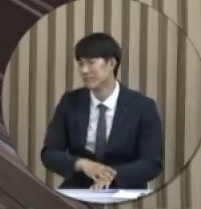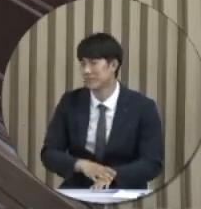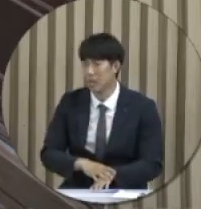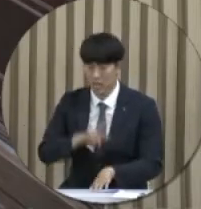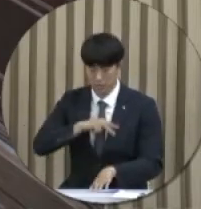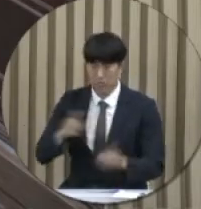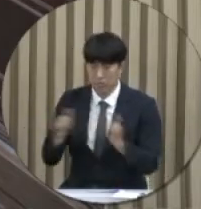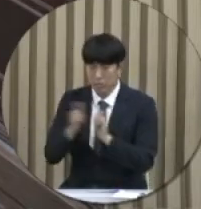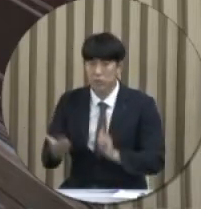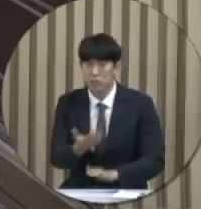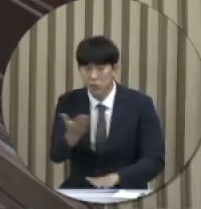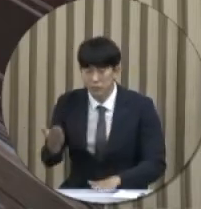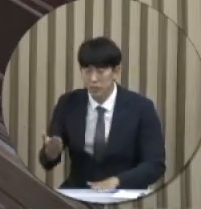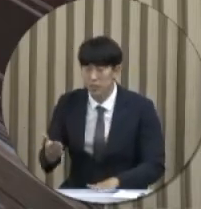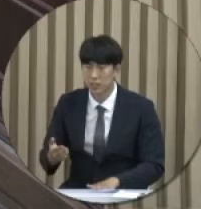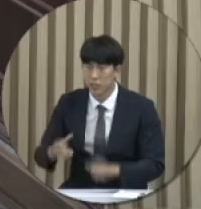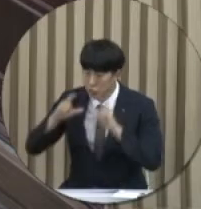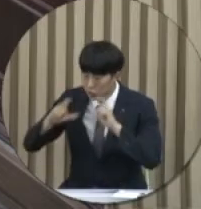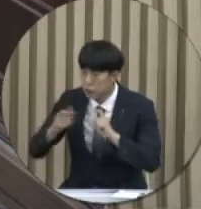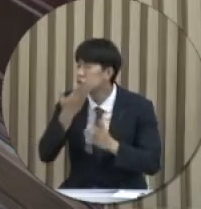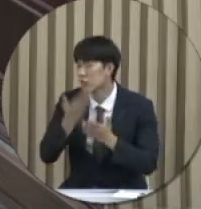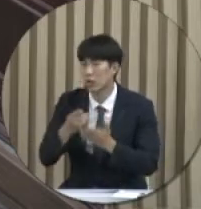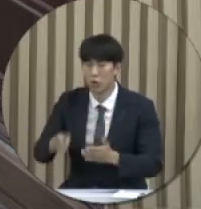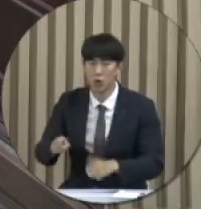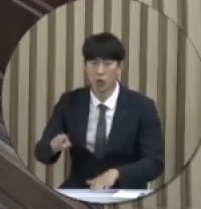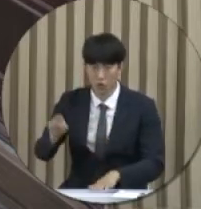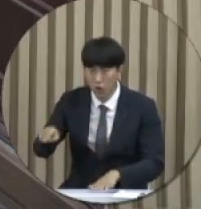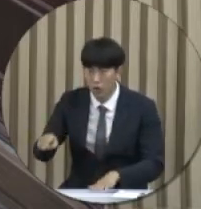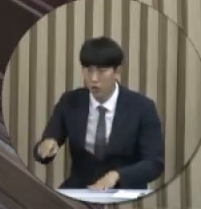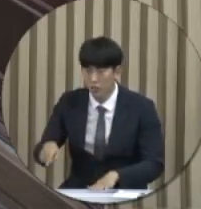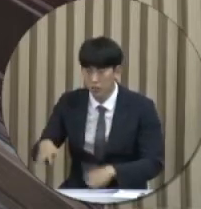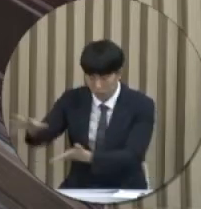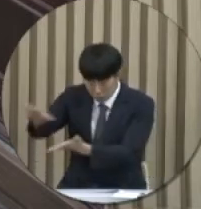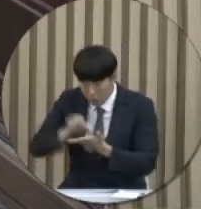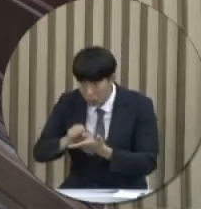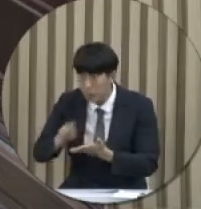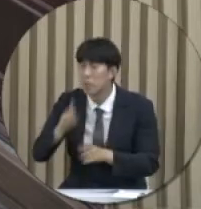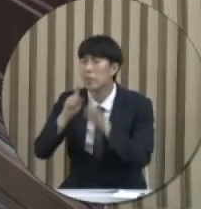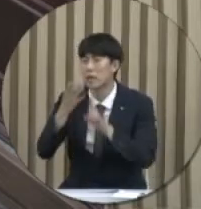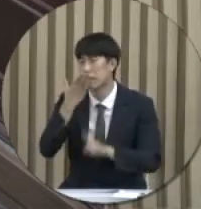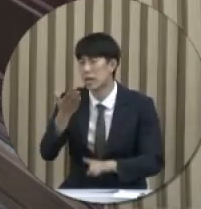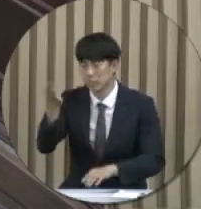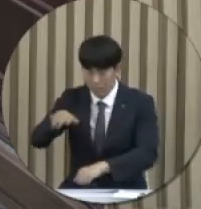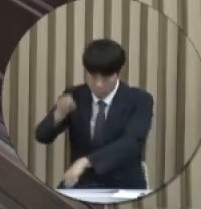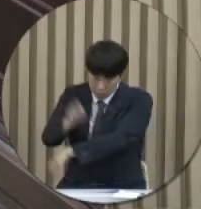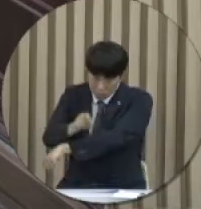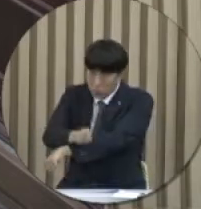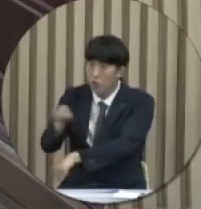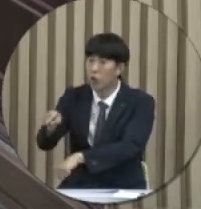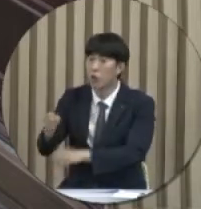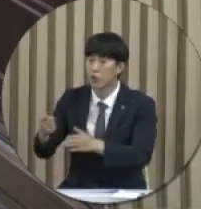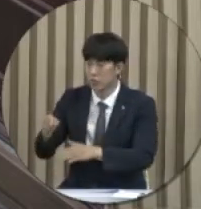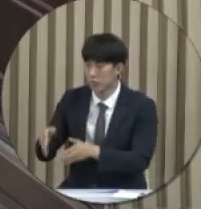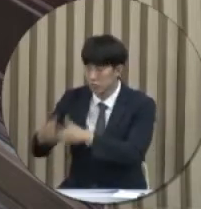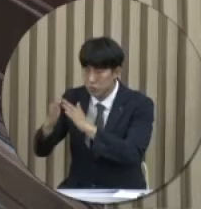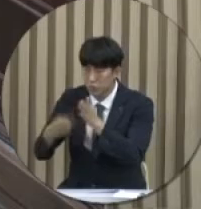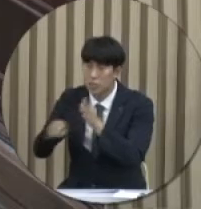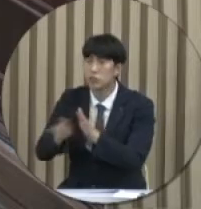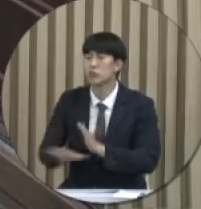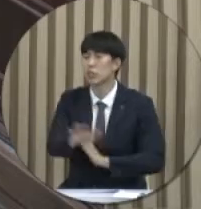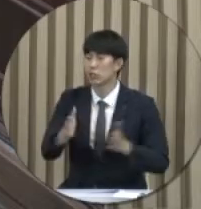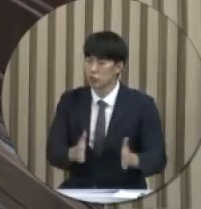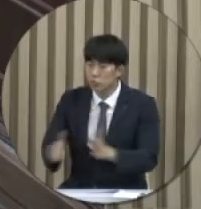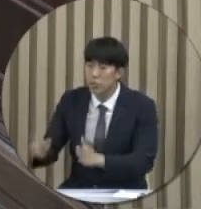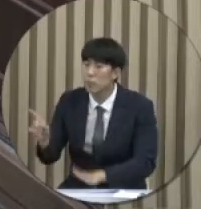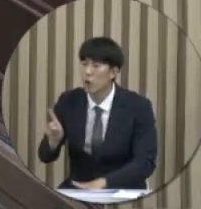있어요. 의원님들은 야 이거 유치하자 이렇게 말할 수 있습니다. 행정은 그걸 하기 위해서 우리 앞에서는 어떤 준비를 하고